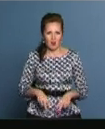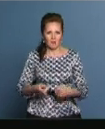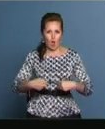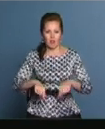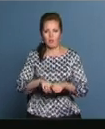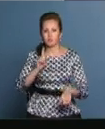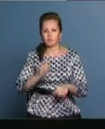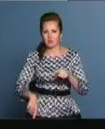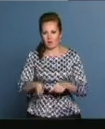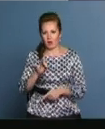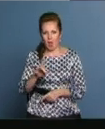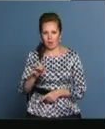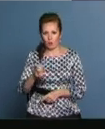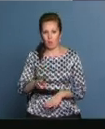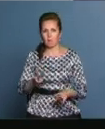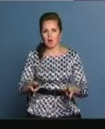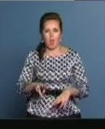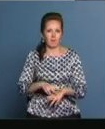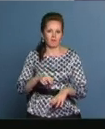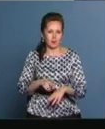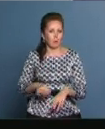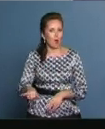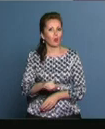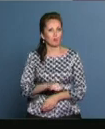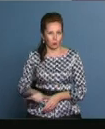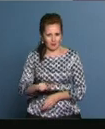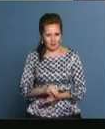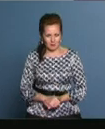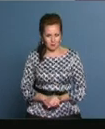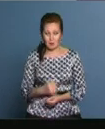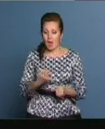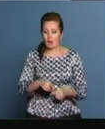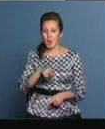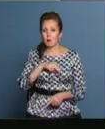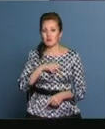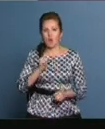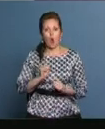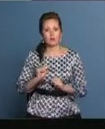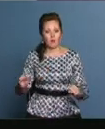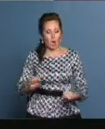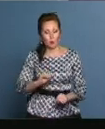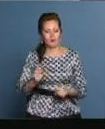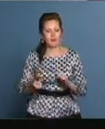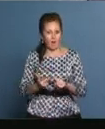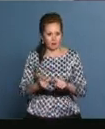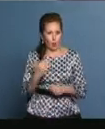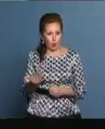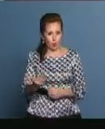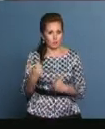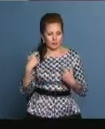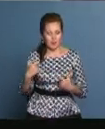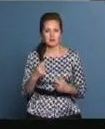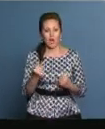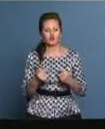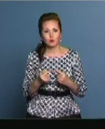реагирования Министерства внутренних дел по Удмуртской республике. Эта медаль «За отвагу» третья у Алексея Груздева, за что